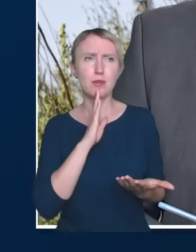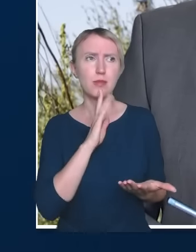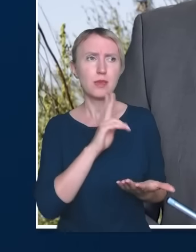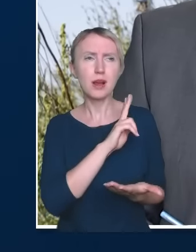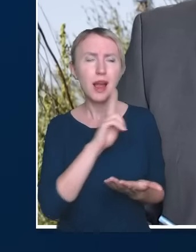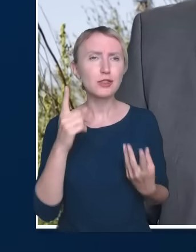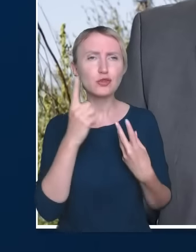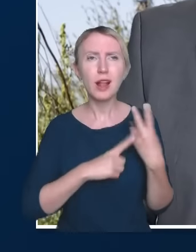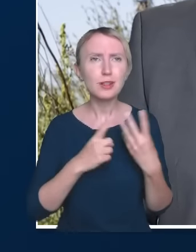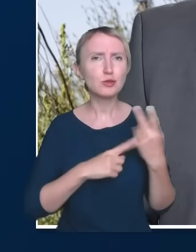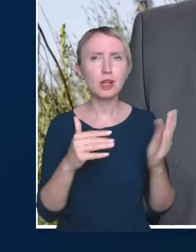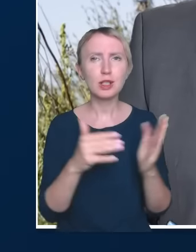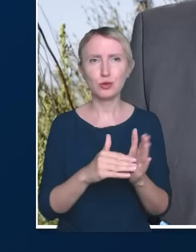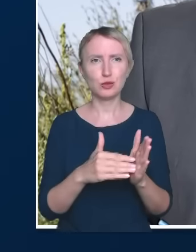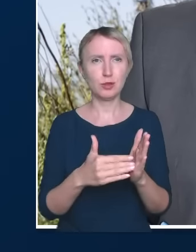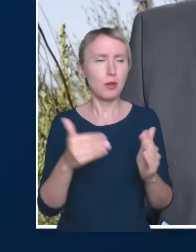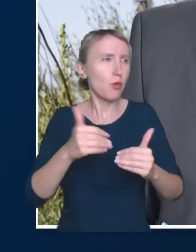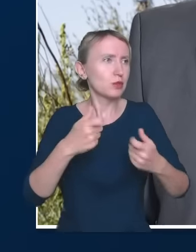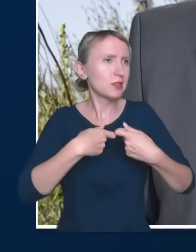takiej amunicji można dzisiaj sprzedać.